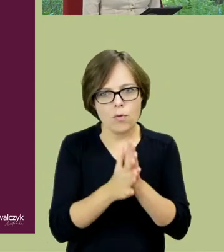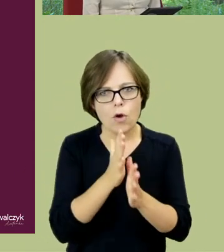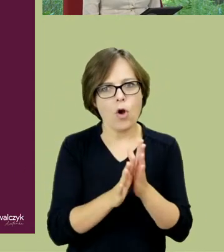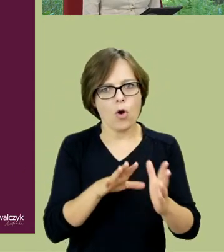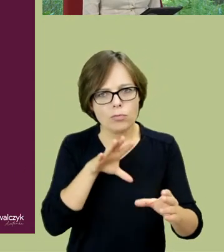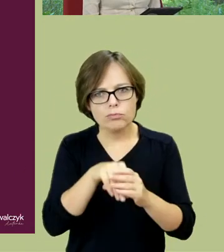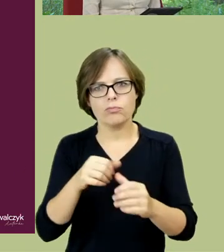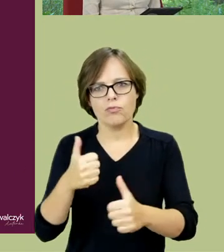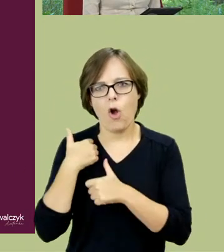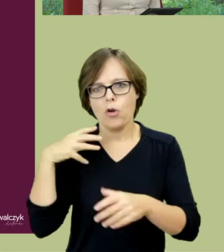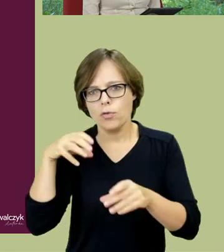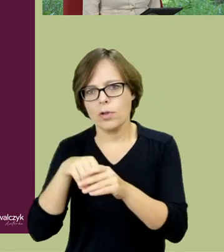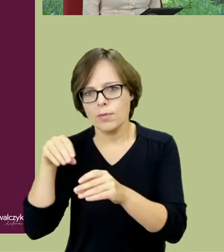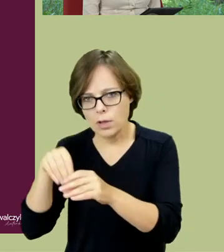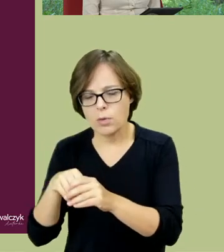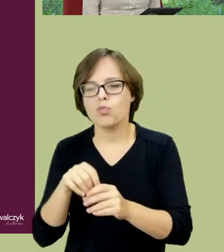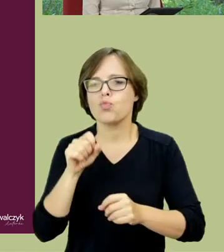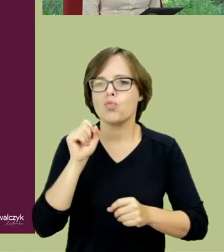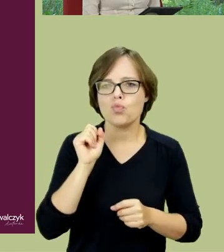mamy z